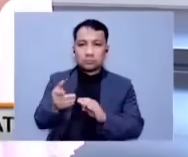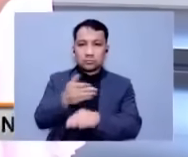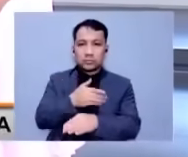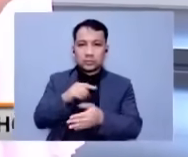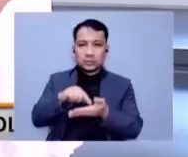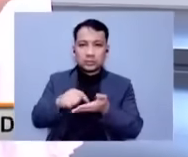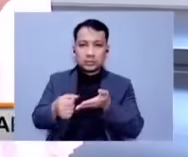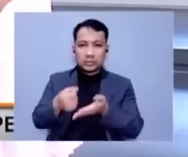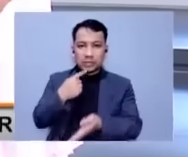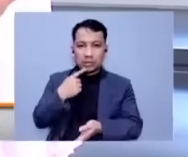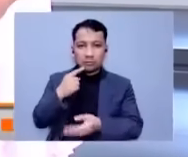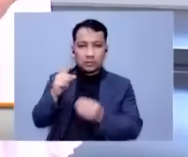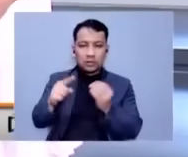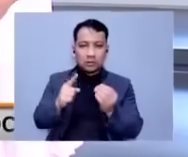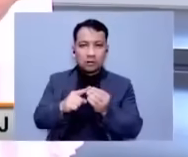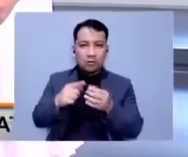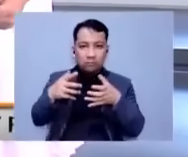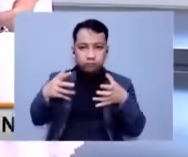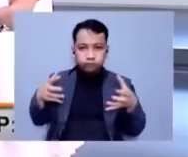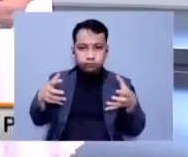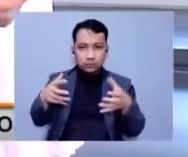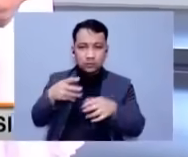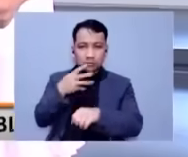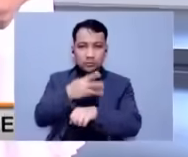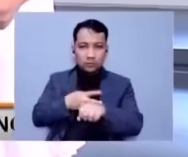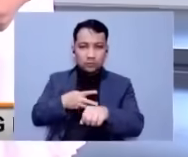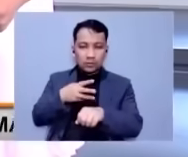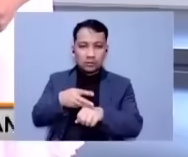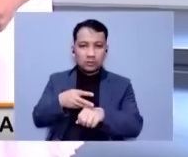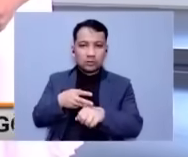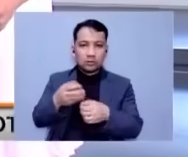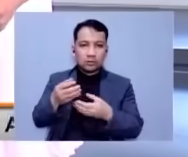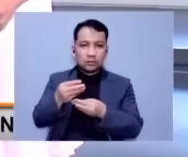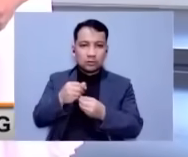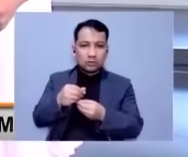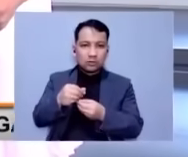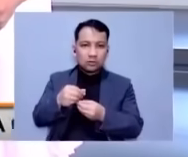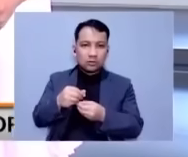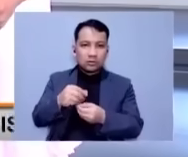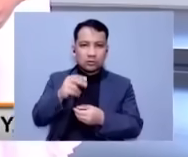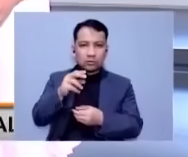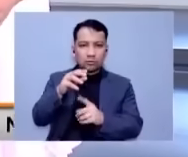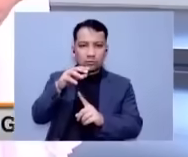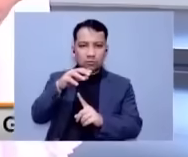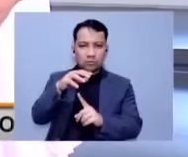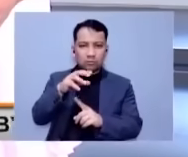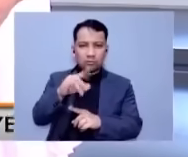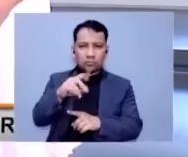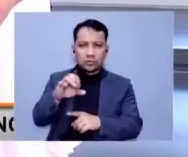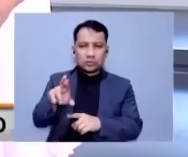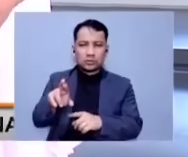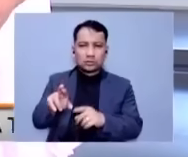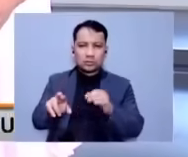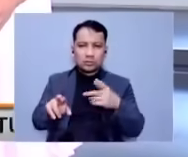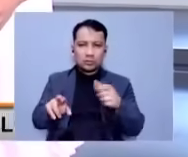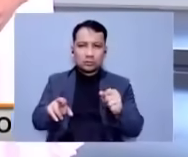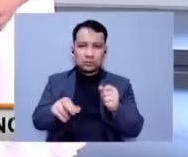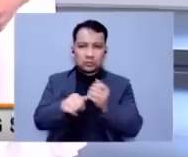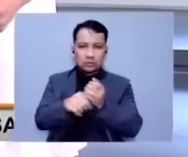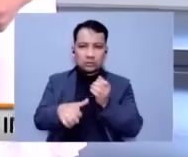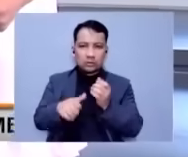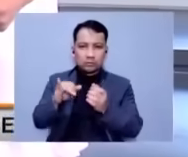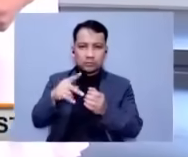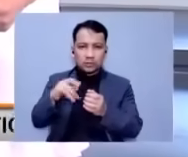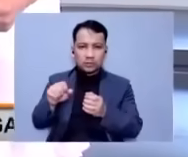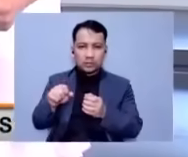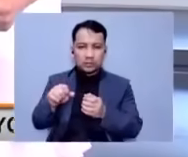pangontra sa pamamaga at suga. Ang ingredients, mustard, fig, myrrh, dumi ng paniki,